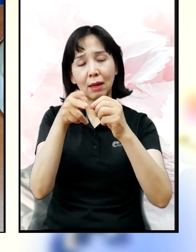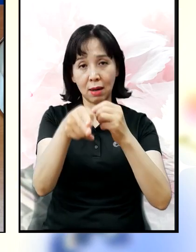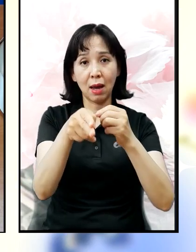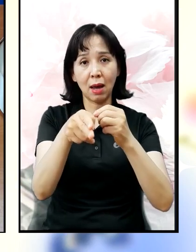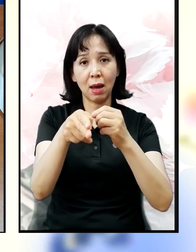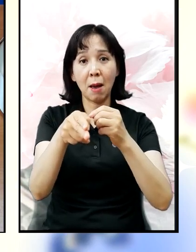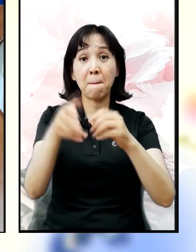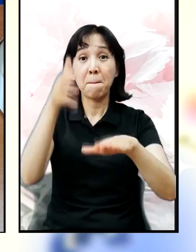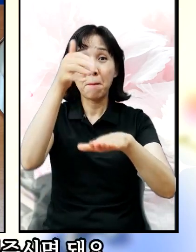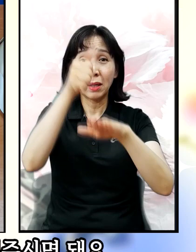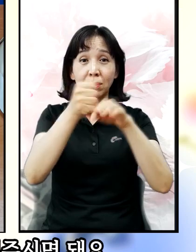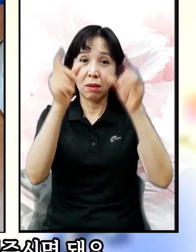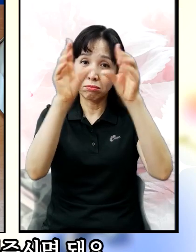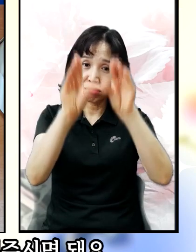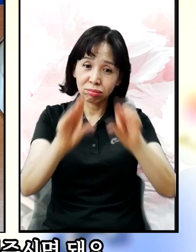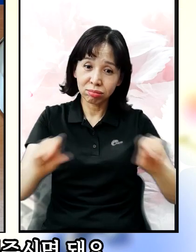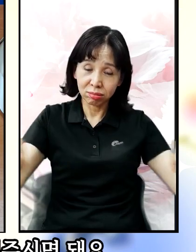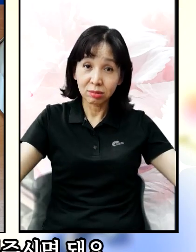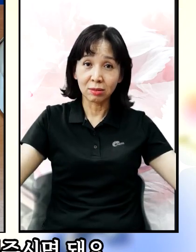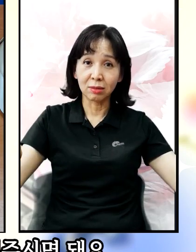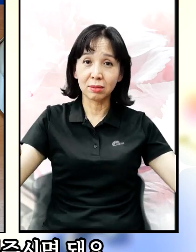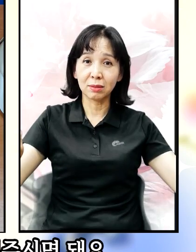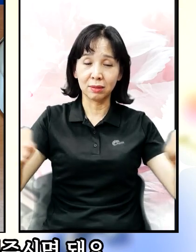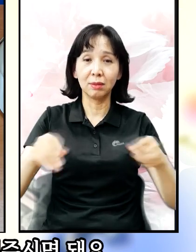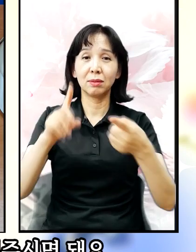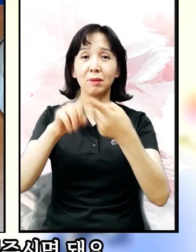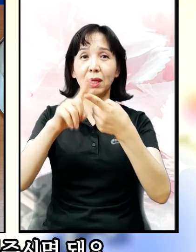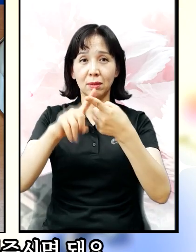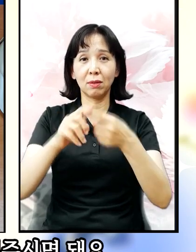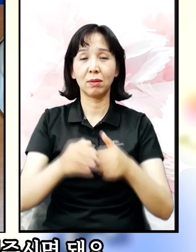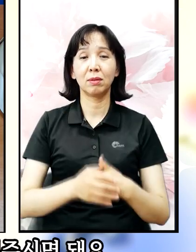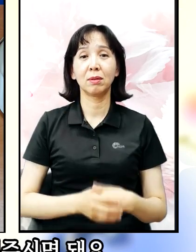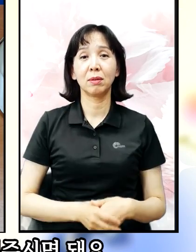잘라주세요. 그리고 꼬리 부분은